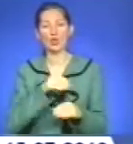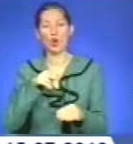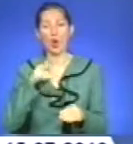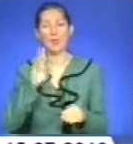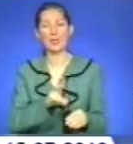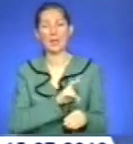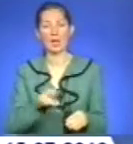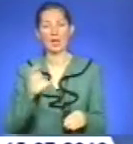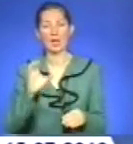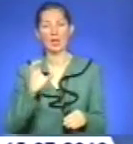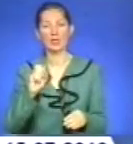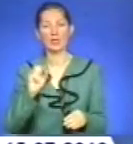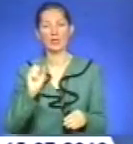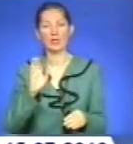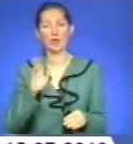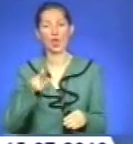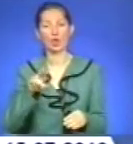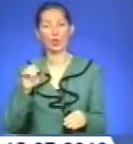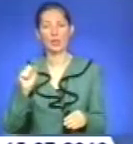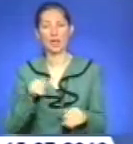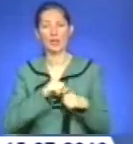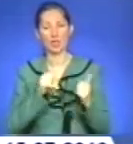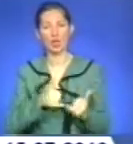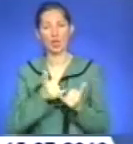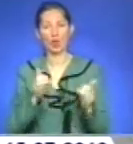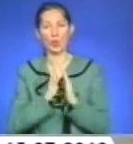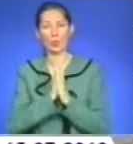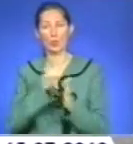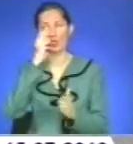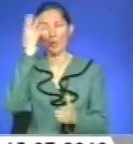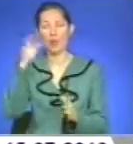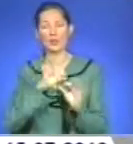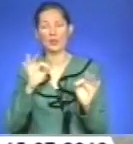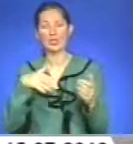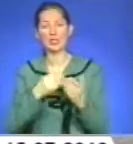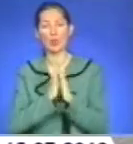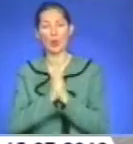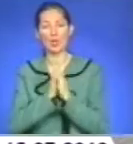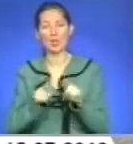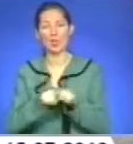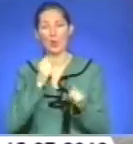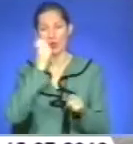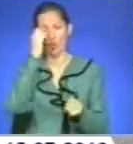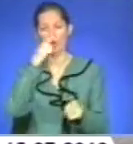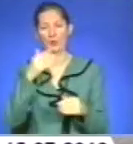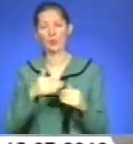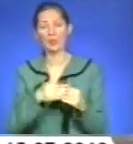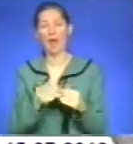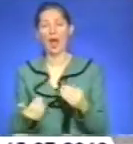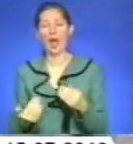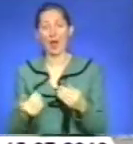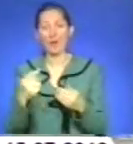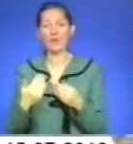помолитися Богу, висловити йому свої прохання і подяку. При в'їзді до Тернопільської області блаженнішого